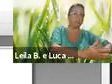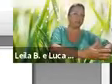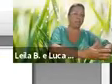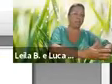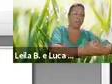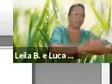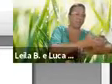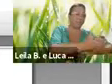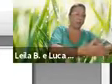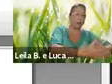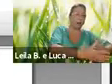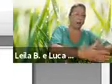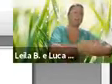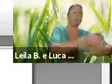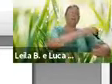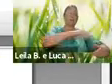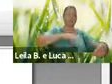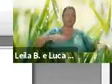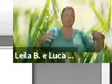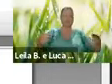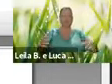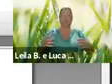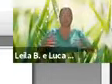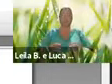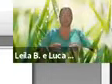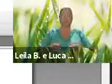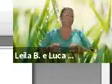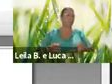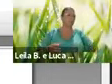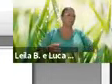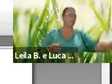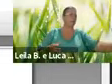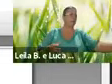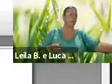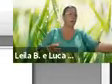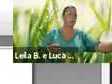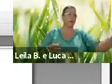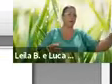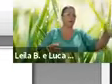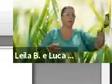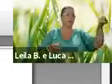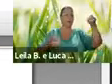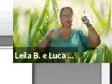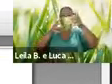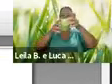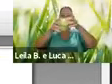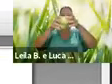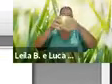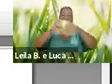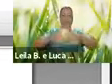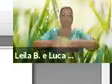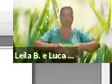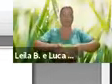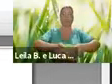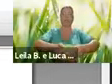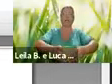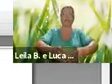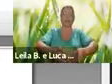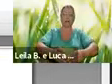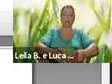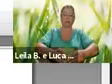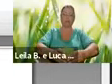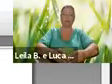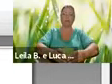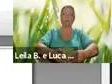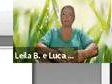loro dicevano, che erano uguali. Per esempio, no? Se noi prendiamo l'acqua, riempiamo bicchieri,